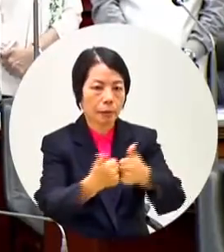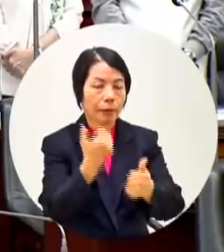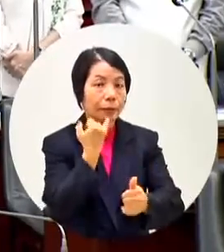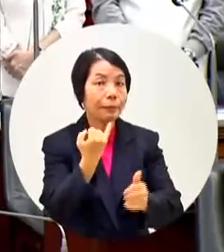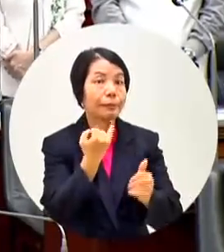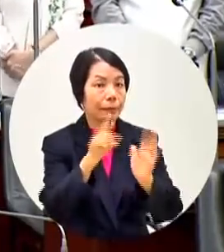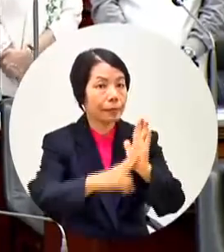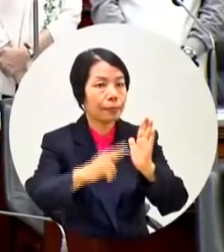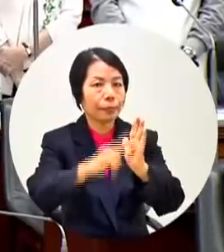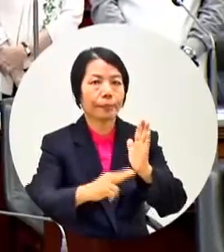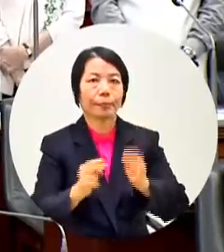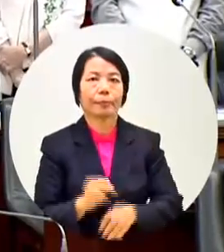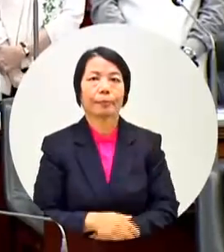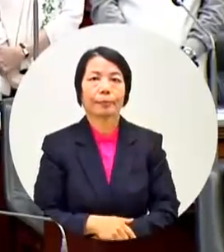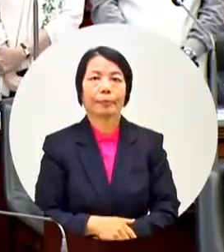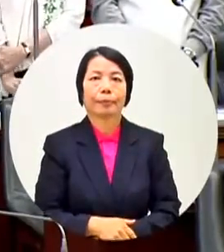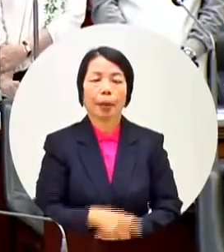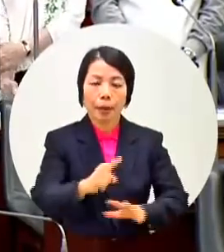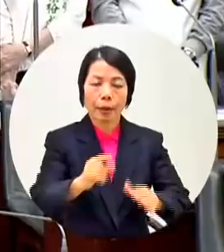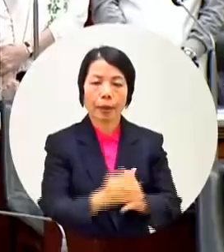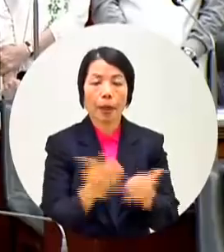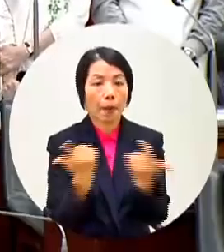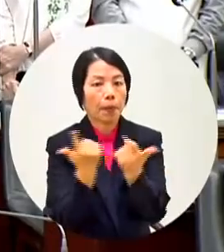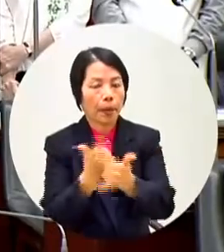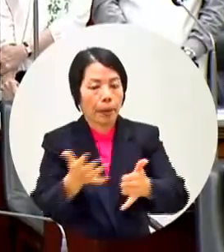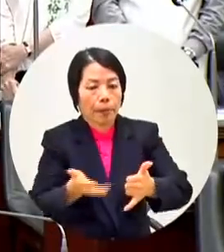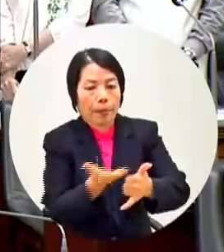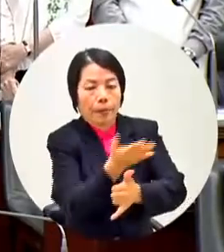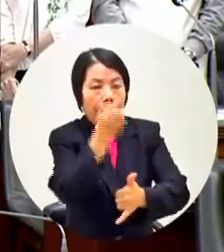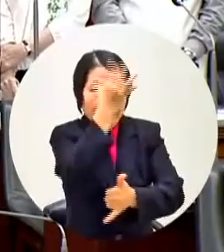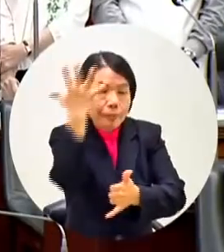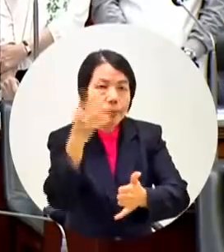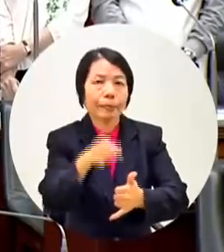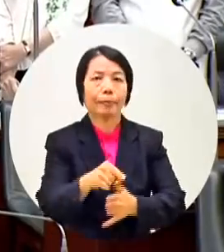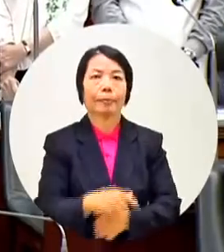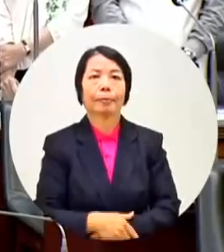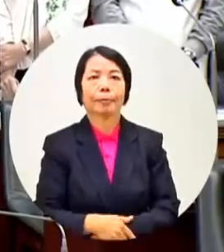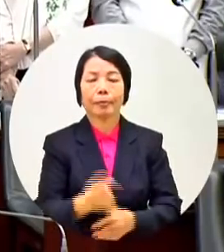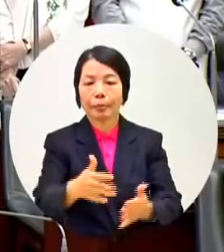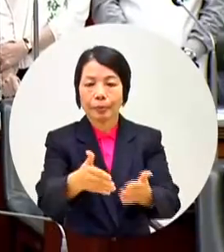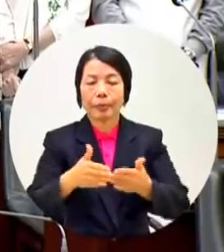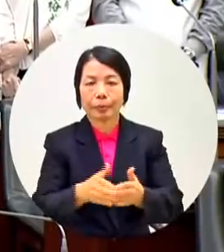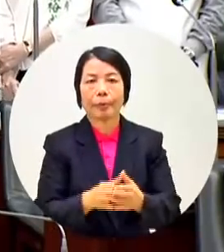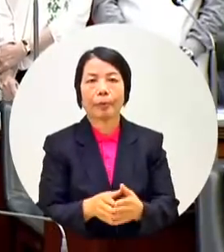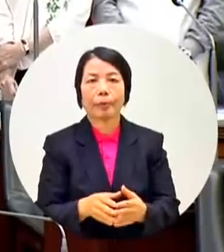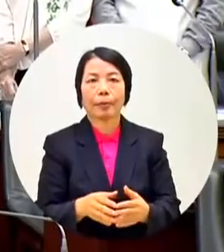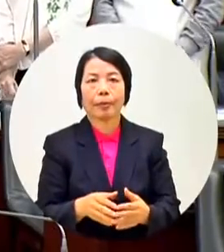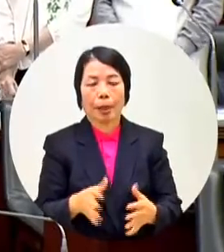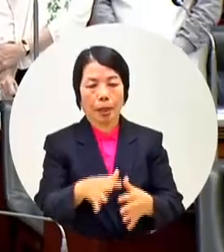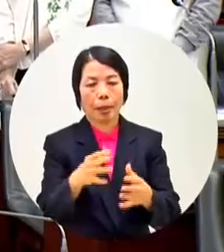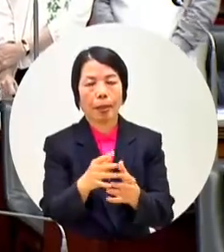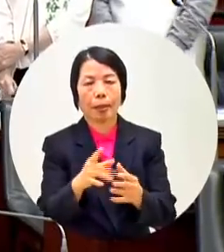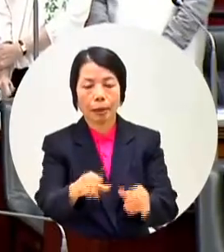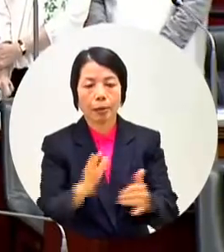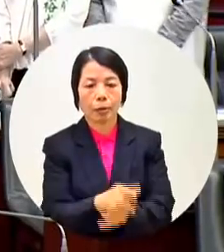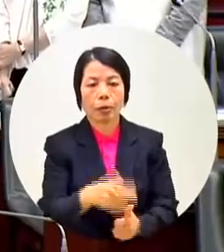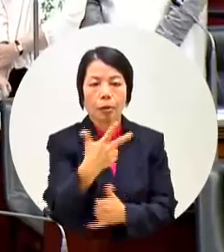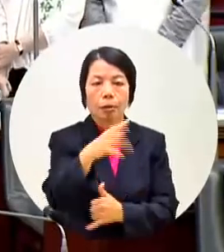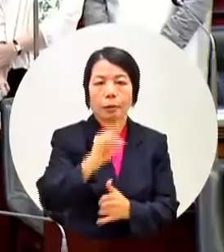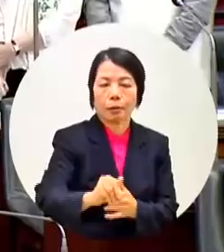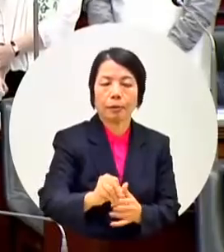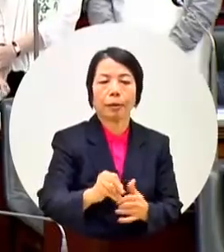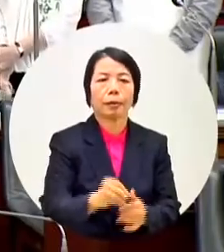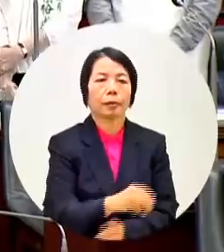漂青年哦，你甲邱俊宪议员哦，在选举的时阵哦，在空战，吼、哦，伊讲7万，你讲30至50万 ，OK？ 桥下